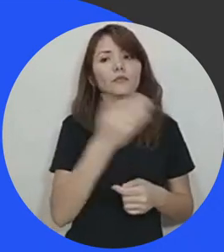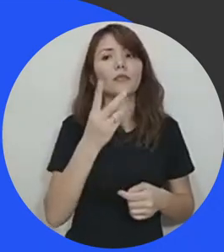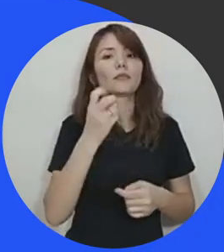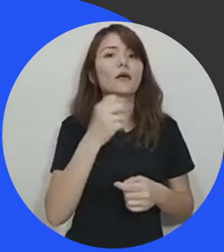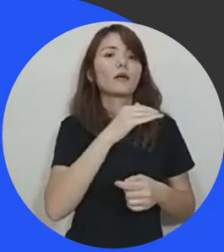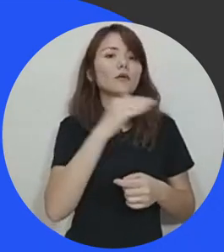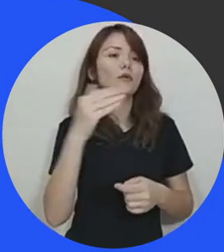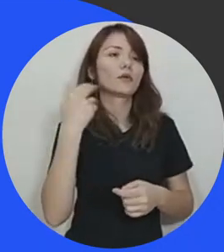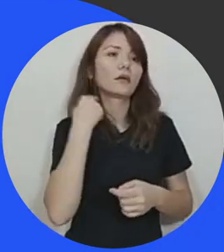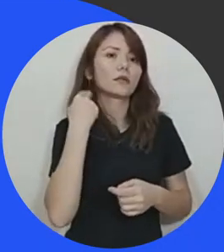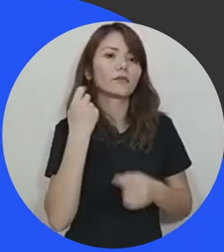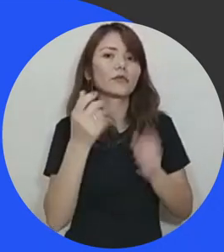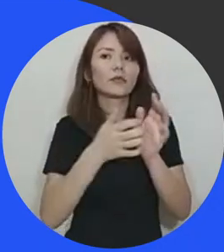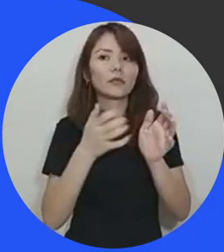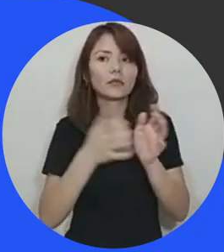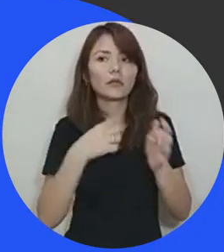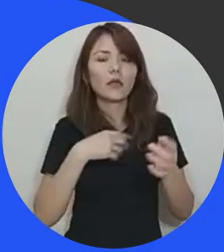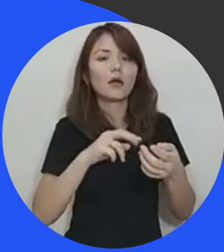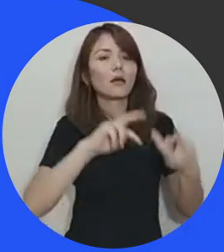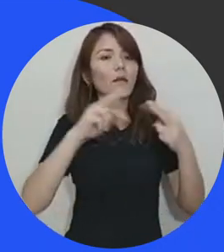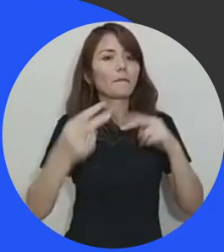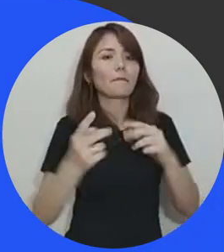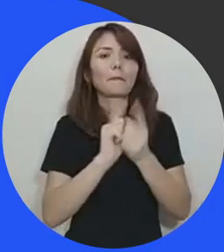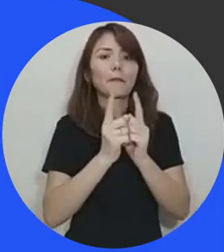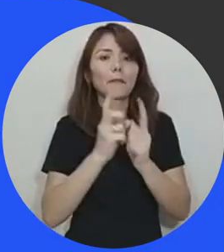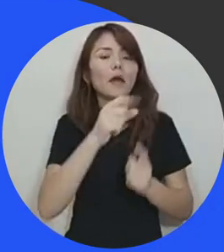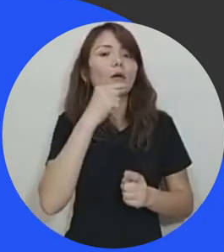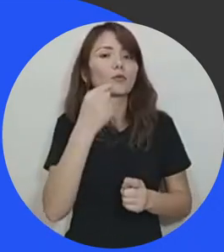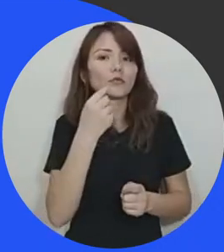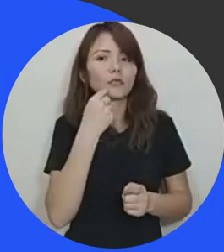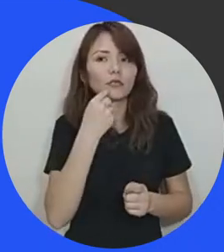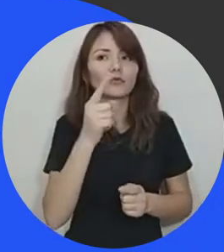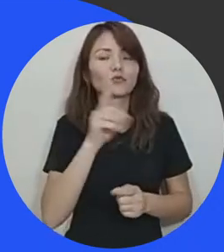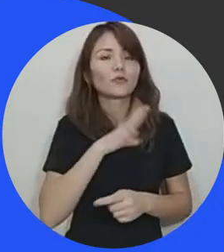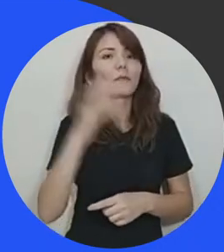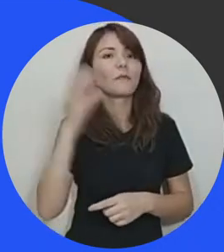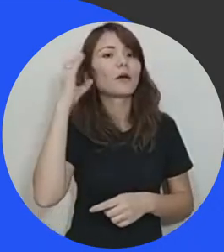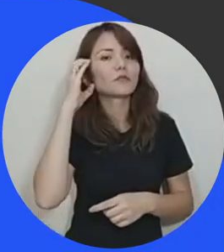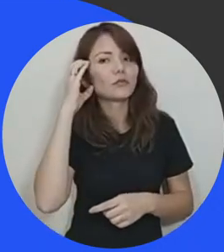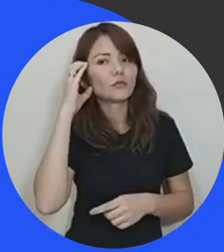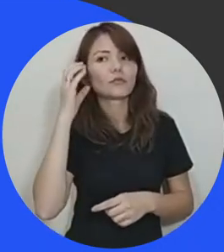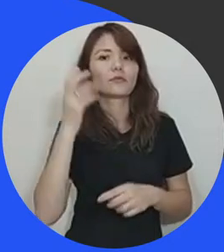не хватало, и я перешел на перевод на русский язык, чтобы прослушать эту...